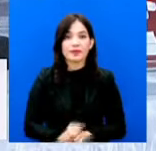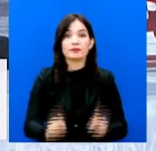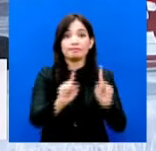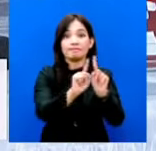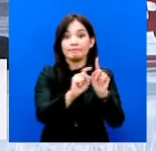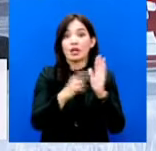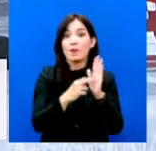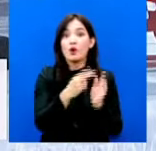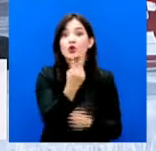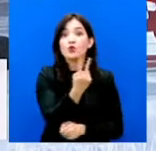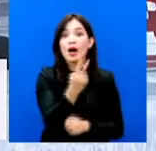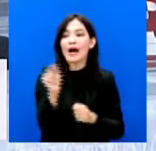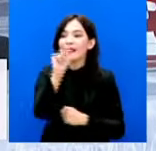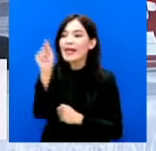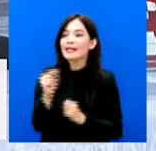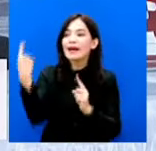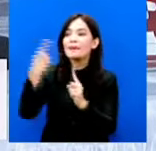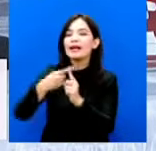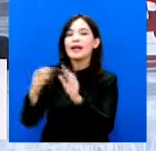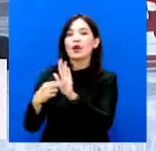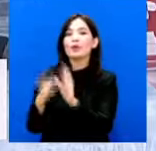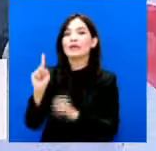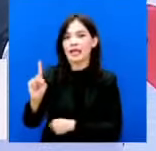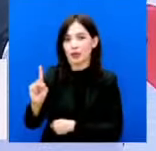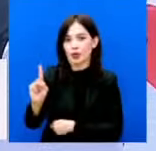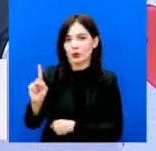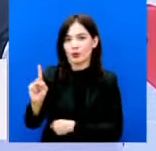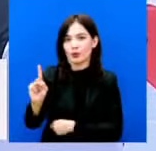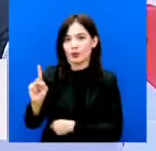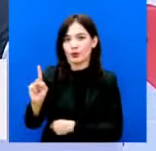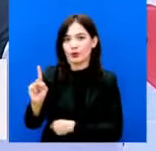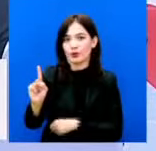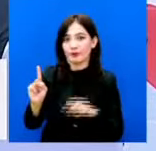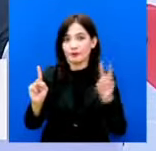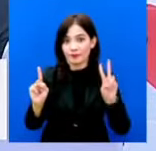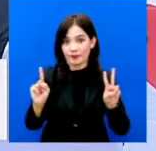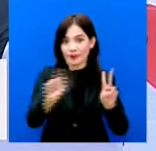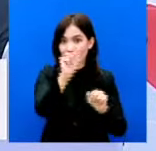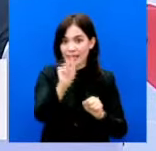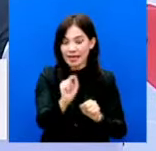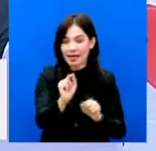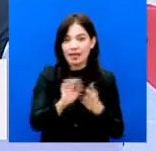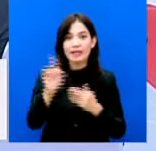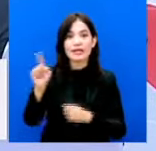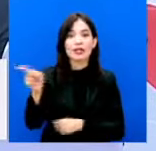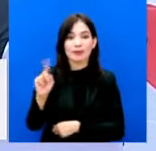nomor 2 bertanya kepada paslon nomor urut 1. Silakan pertanyaannya 1 menit.